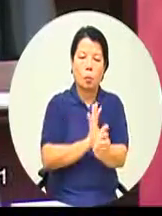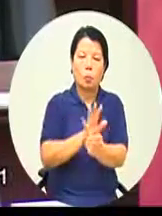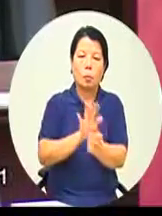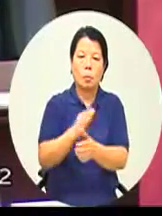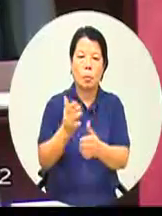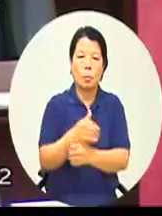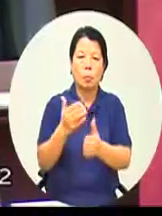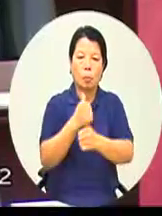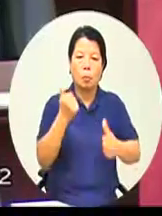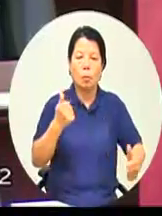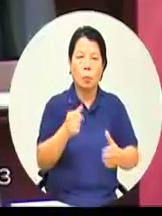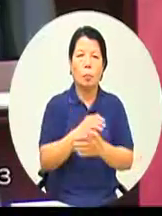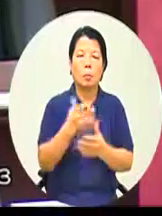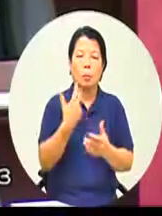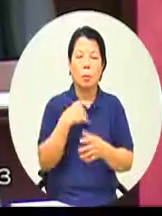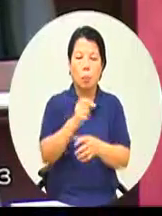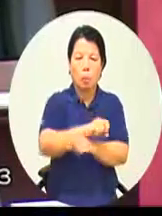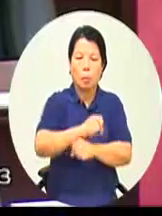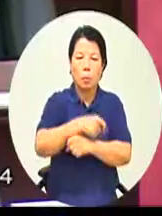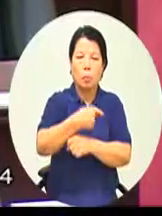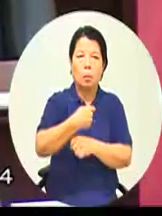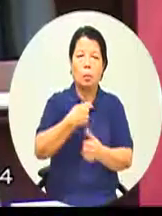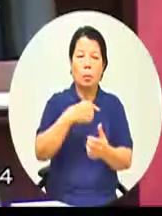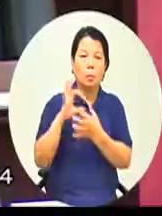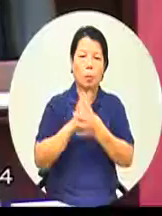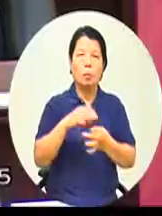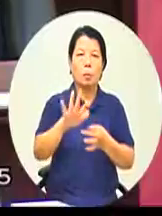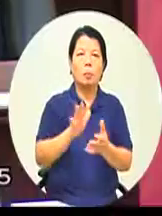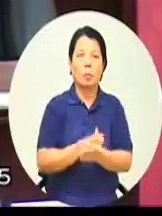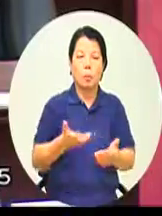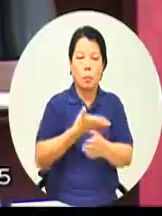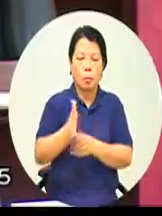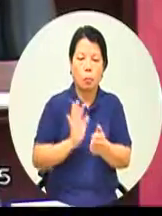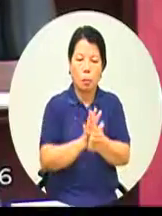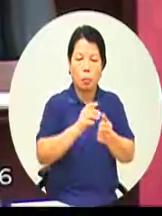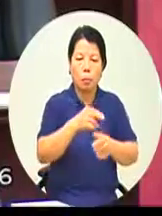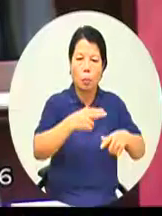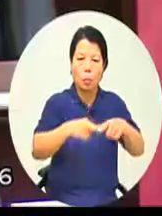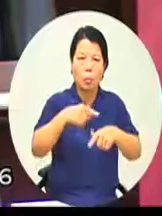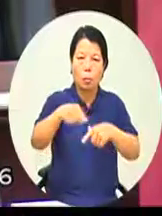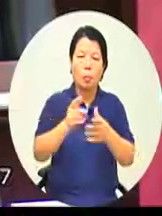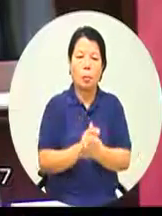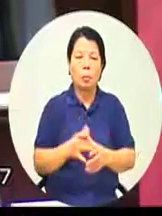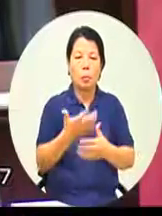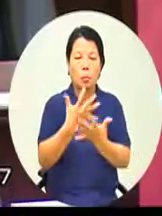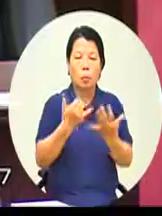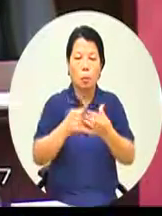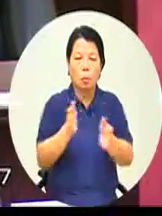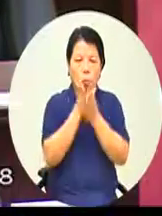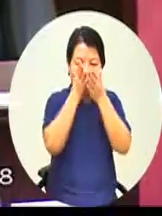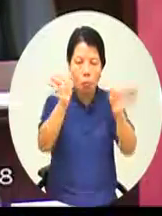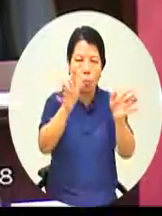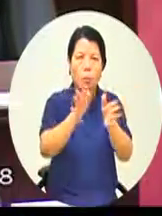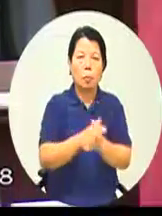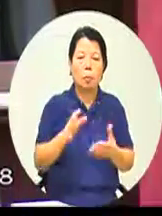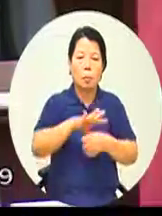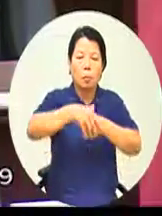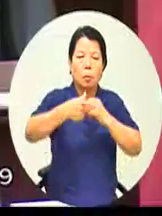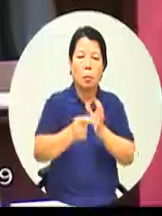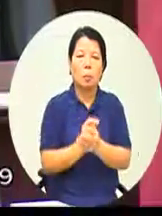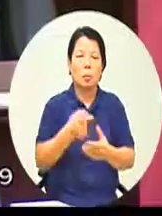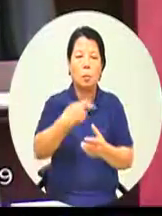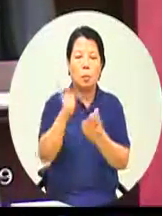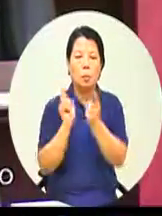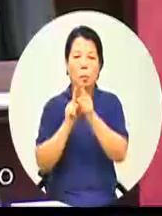子的一些相关的课程，甚至还有推广让学生可以拓展国际视野的，包括国际的伴